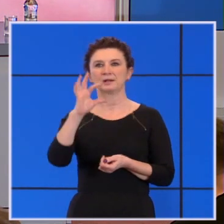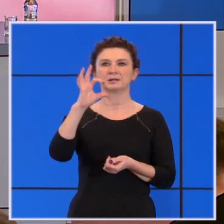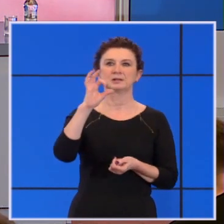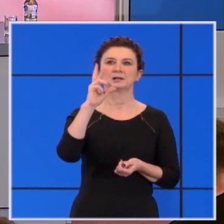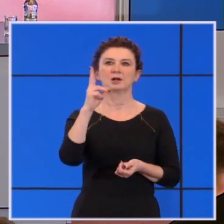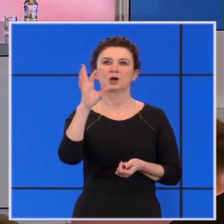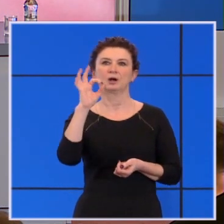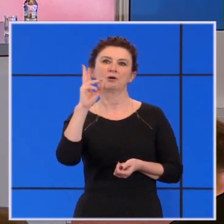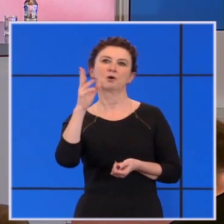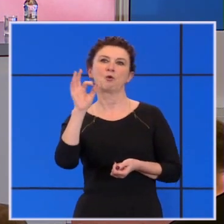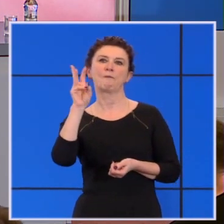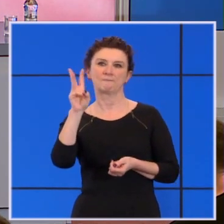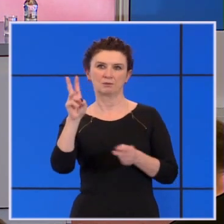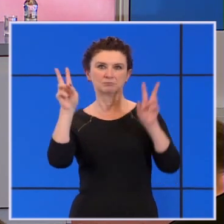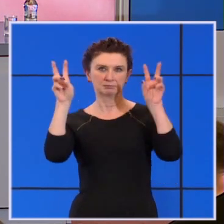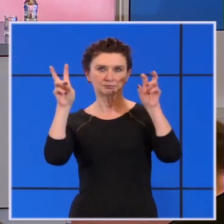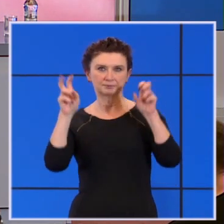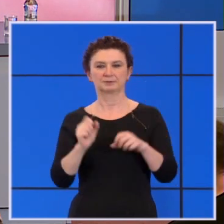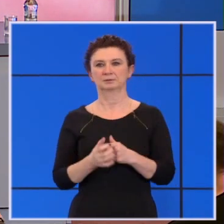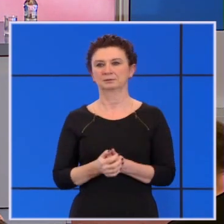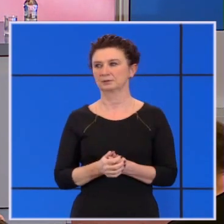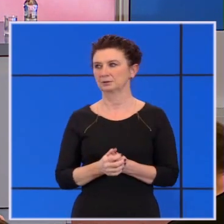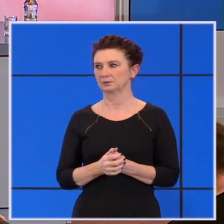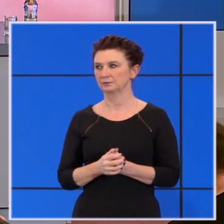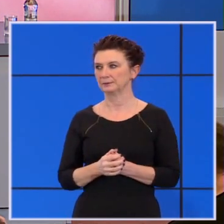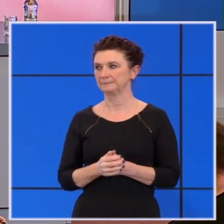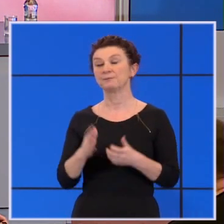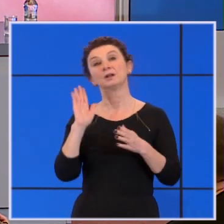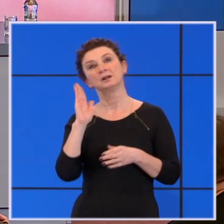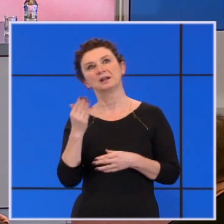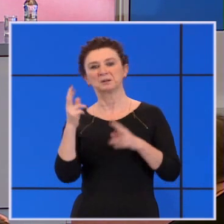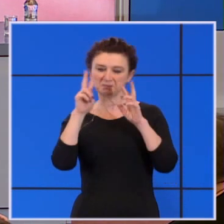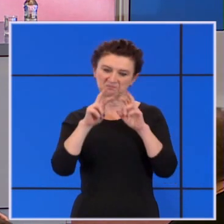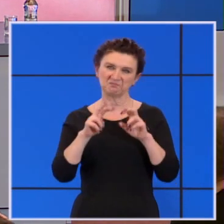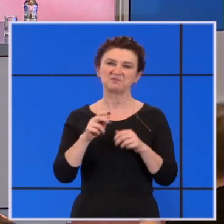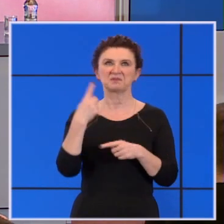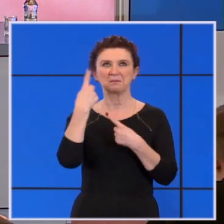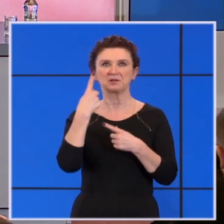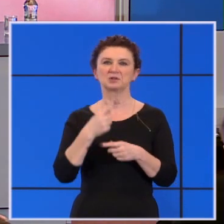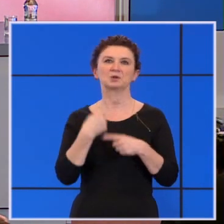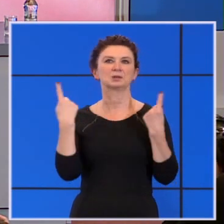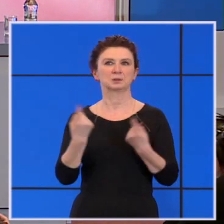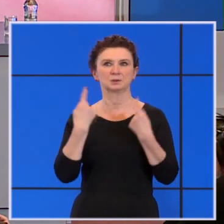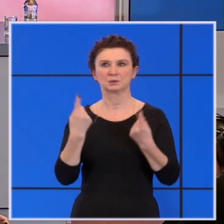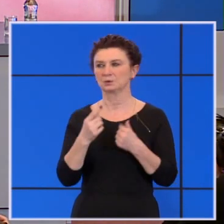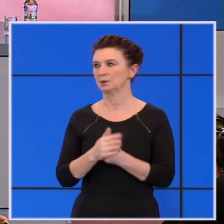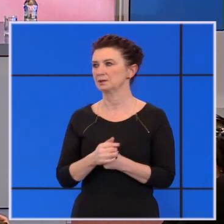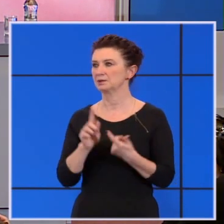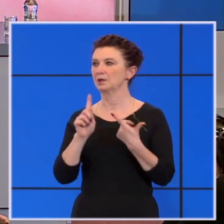temat sytuacji w skokach. Jak pani ocenia tę sytuację? Czy podejmie pani jakieś działania w tej kwestii? I pytanie drugie. W